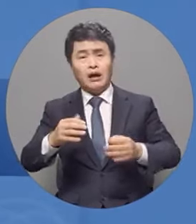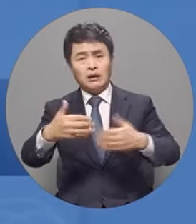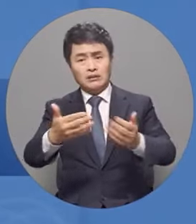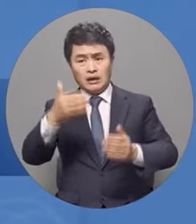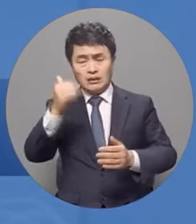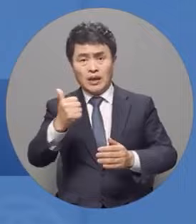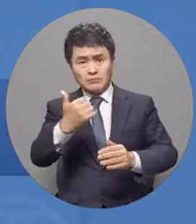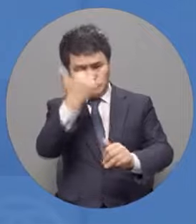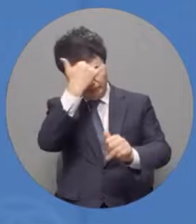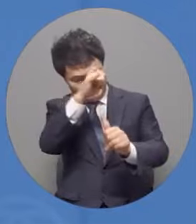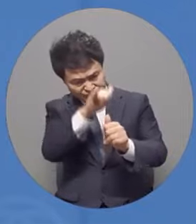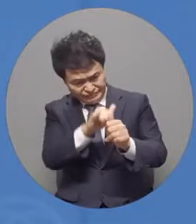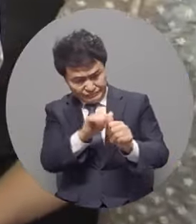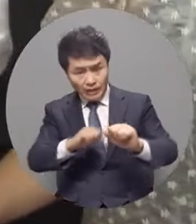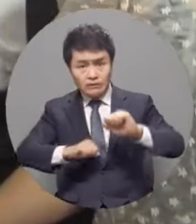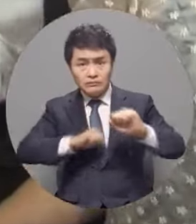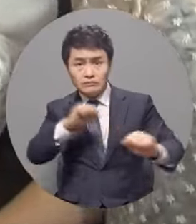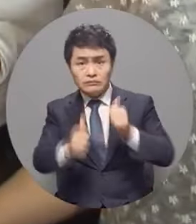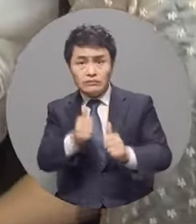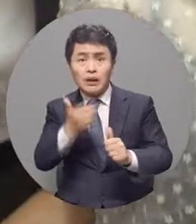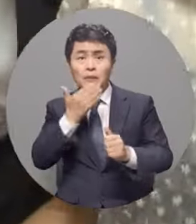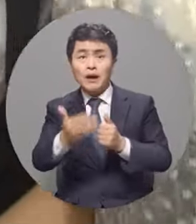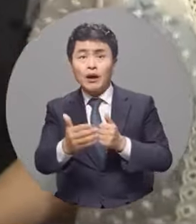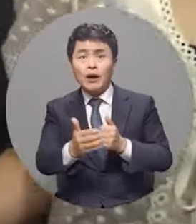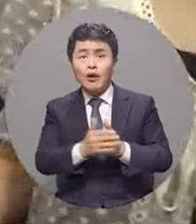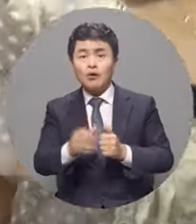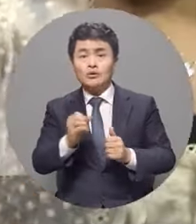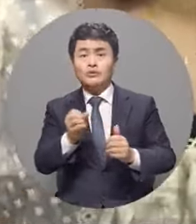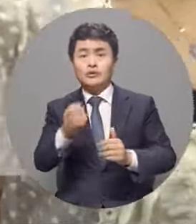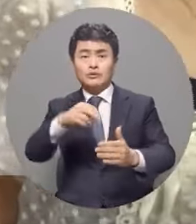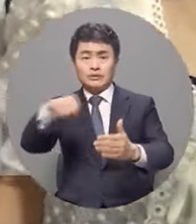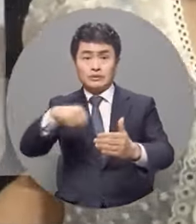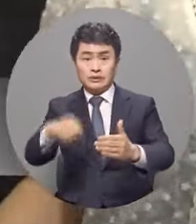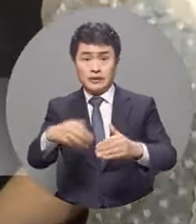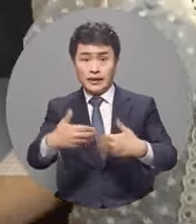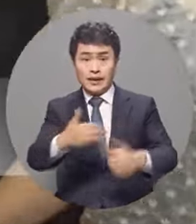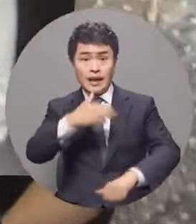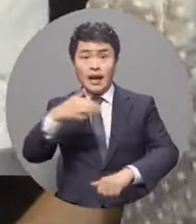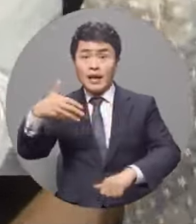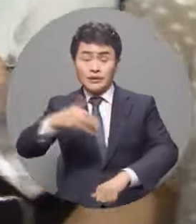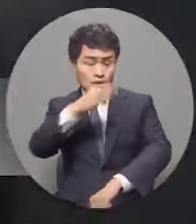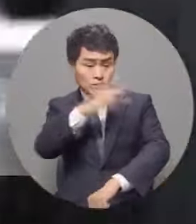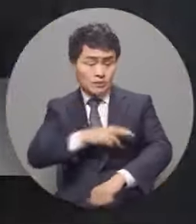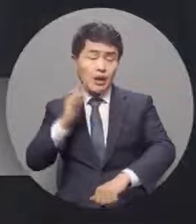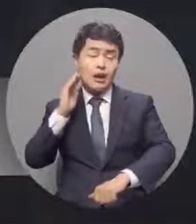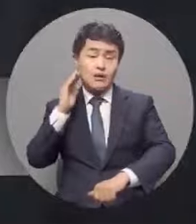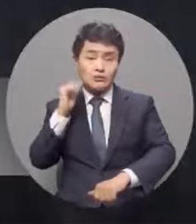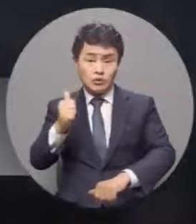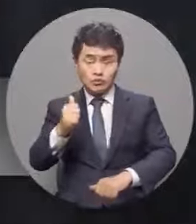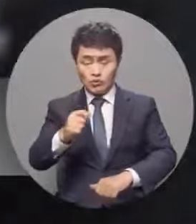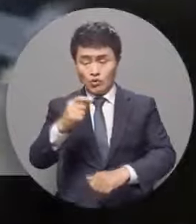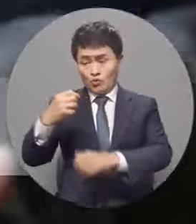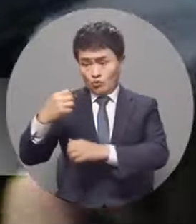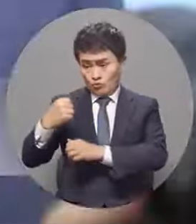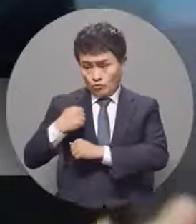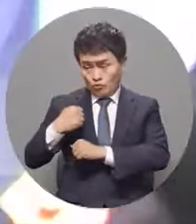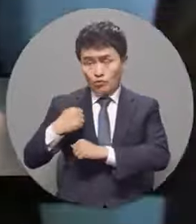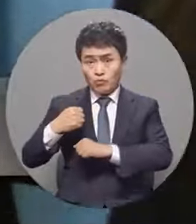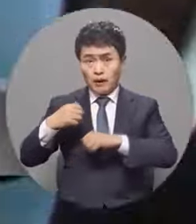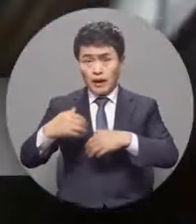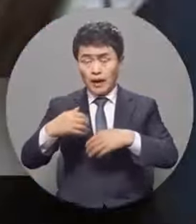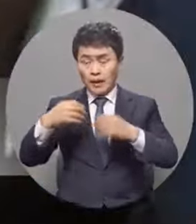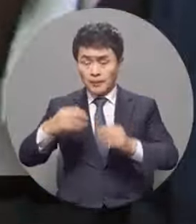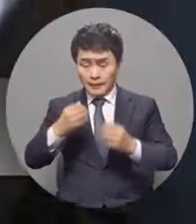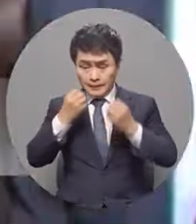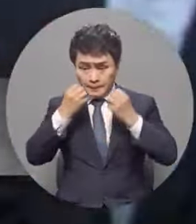충성 경쟁일 뿐입니다. 다만 여당 안에서도 최상병 사건을 대통령실과 국방부가 결자해제해야